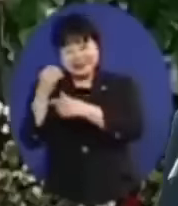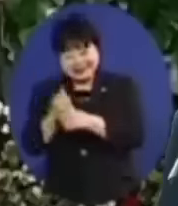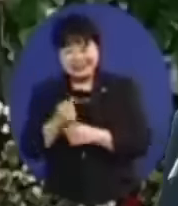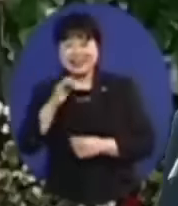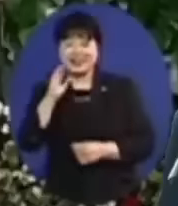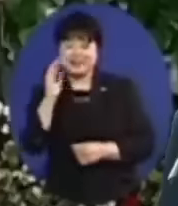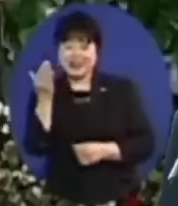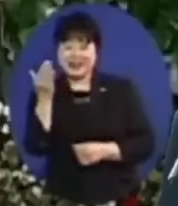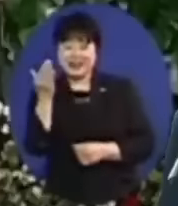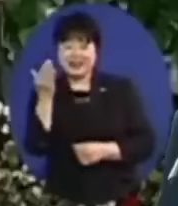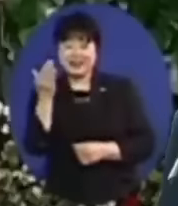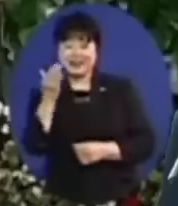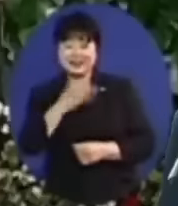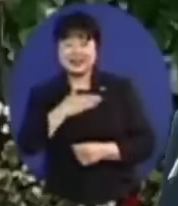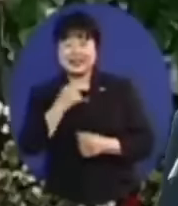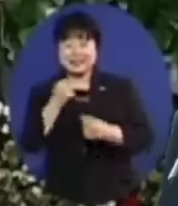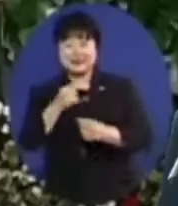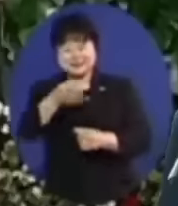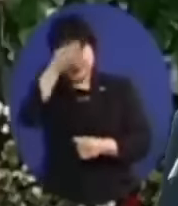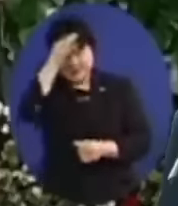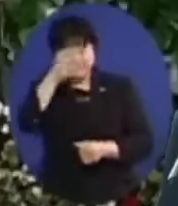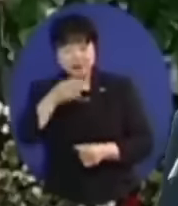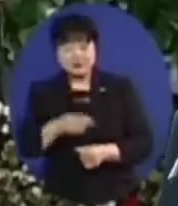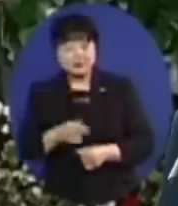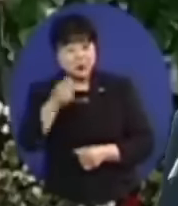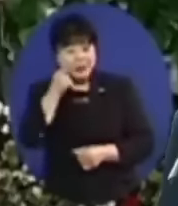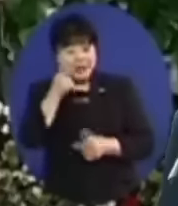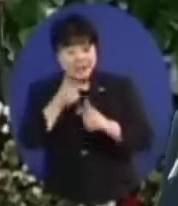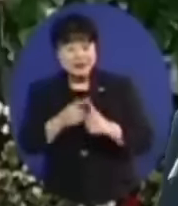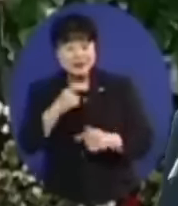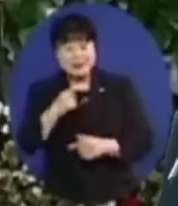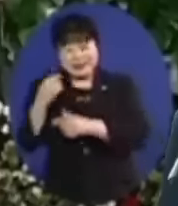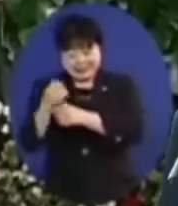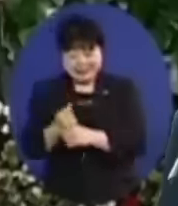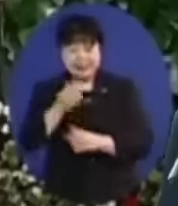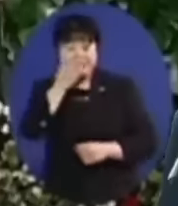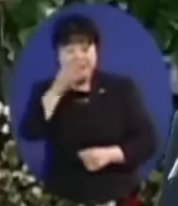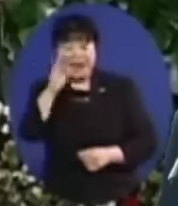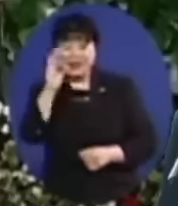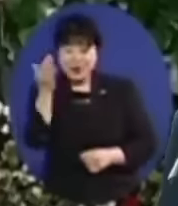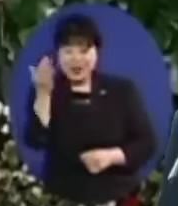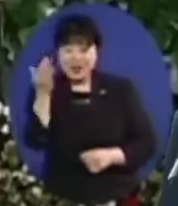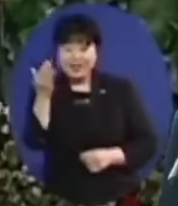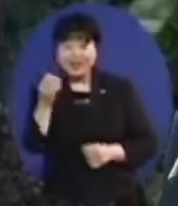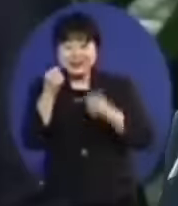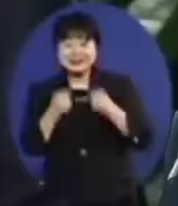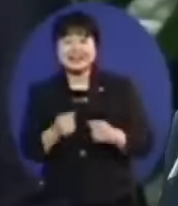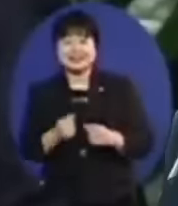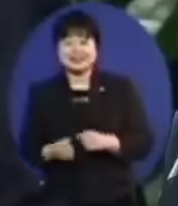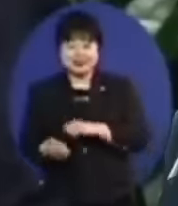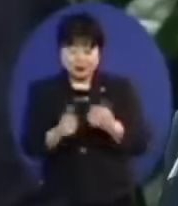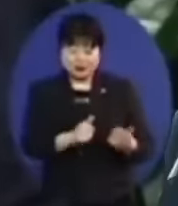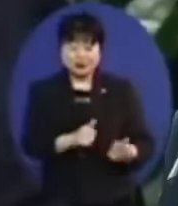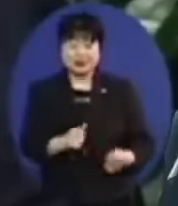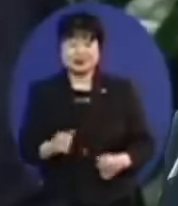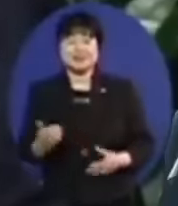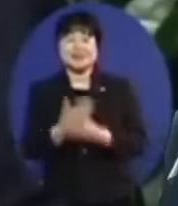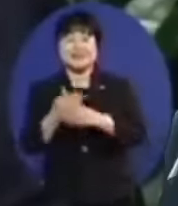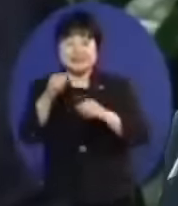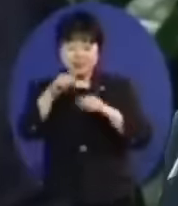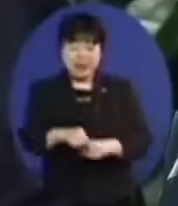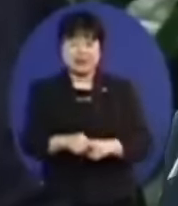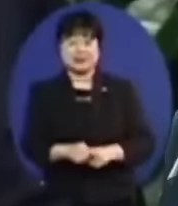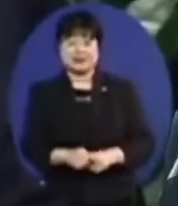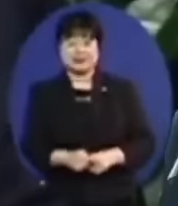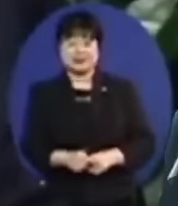만들어주세요. 나의 힘으로 능으로 안 되니까 예수님만 의지하게 살든지 죽든지 흥하든지 망하든지